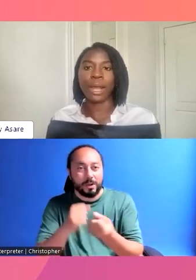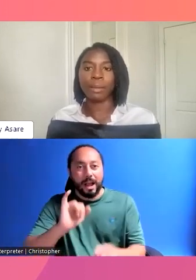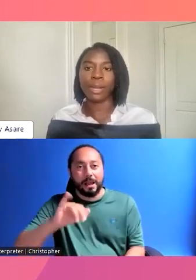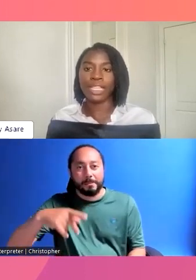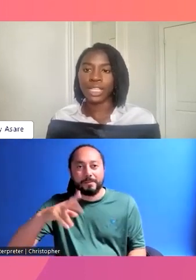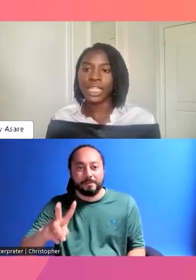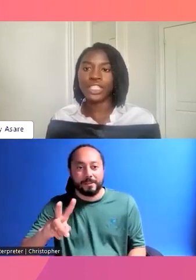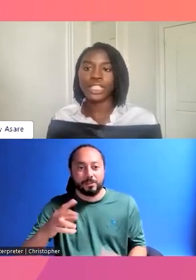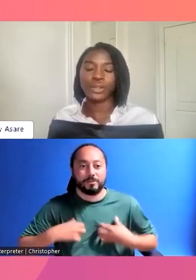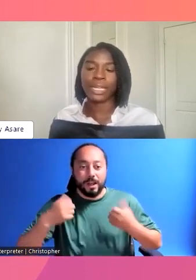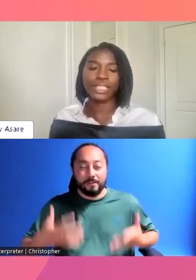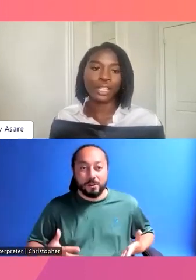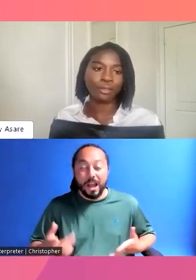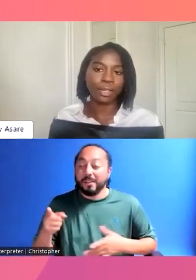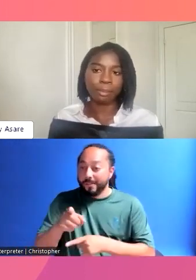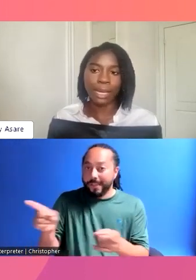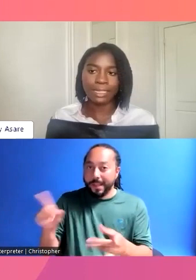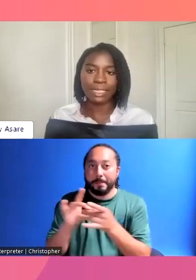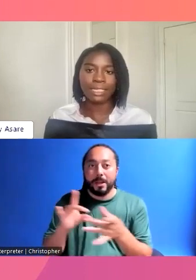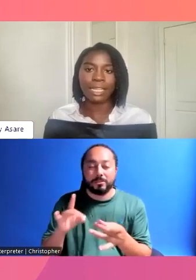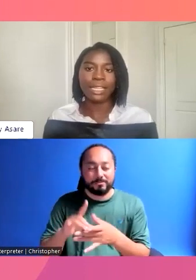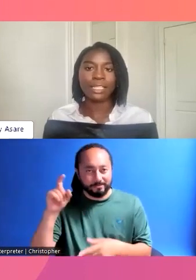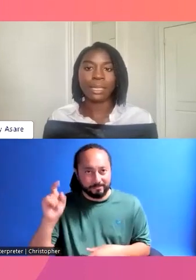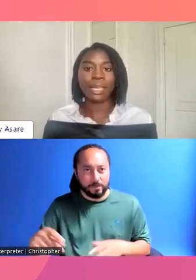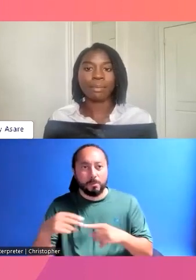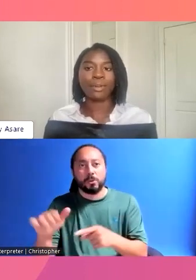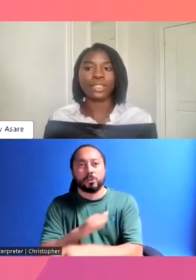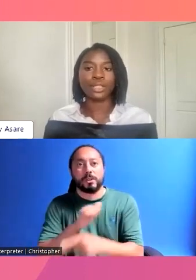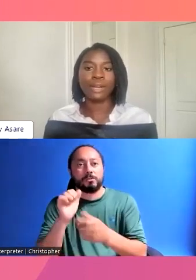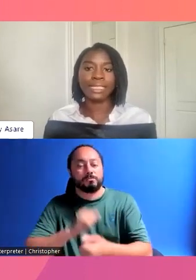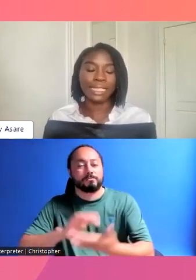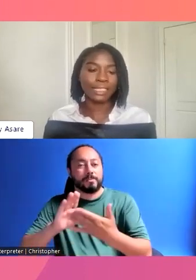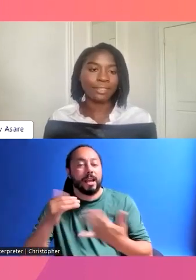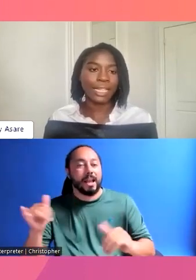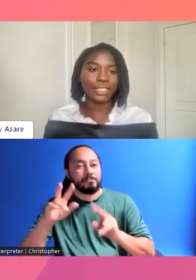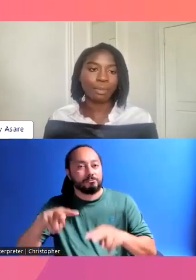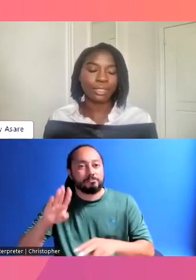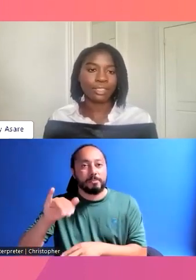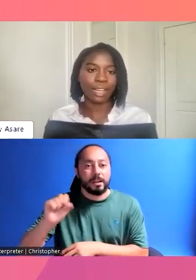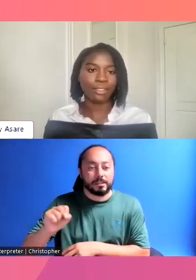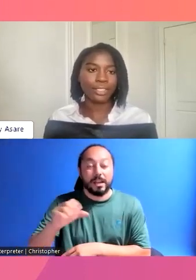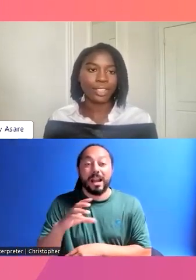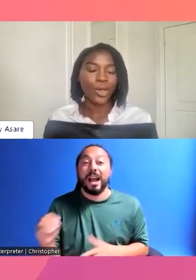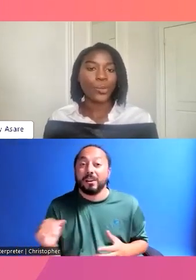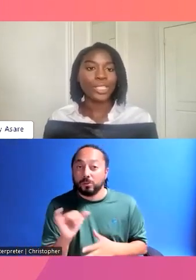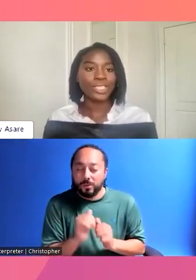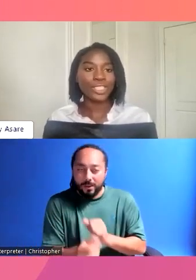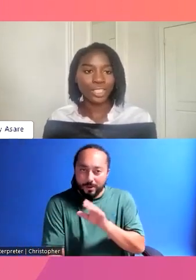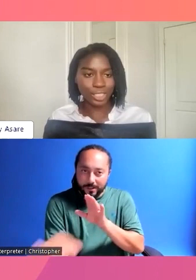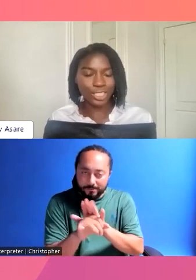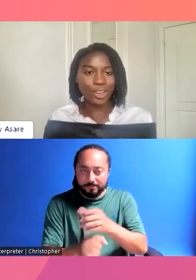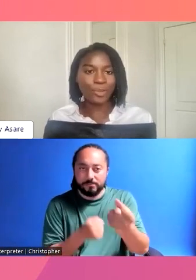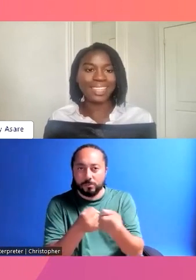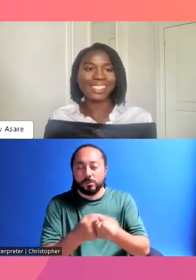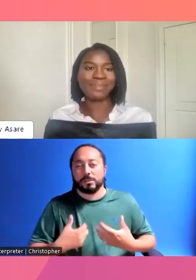sont mal préparées pour soutenir les survivantes qui ont besoin de plus de formation euh, pour confronter les préjugés, être mieux